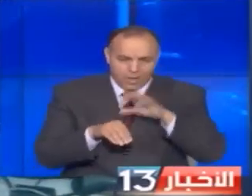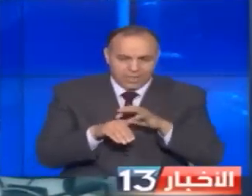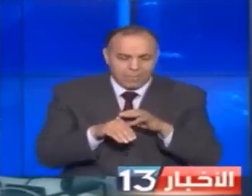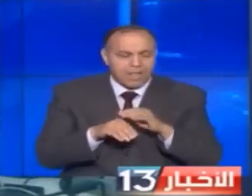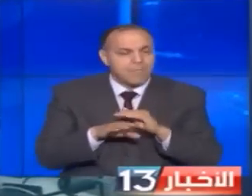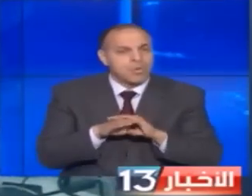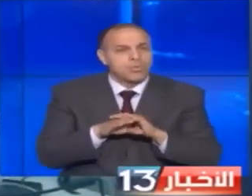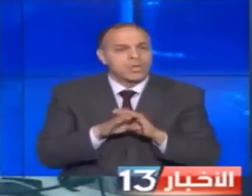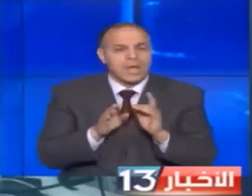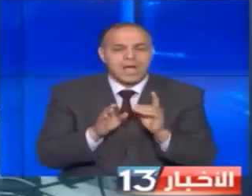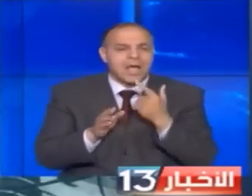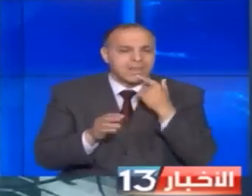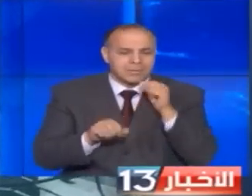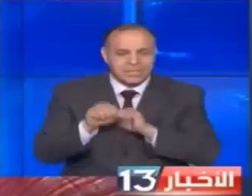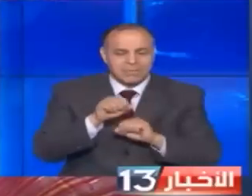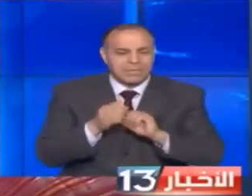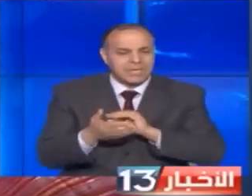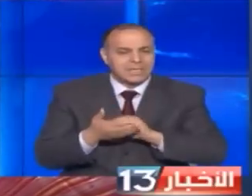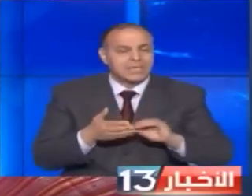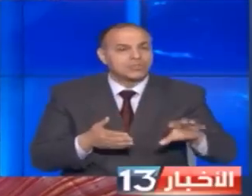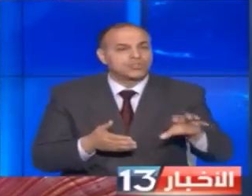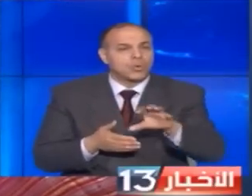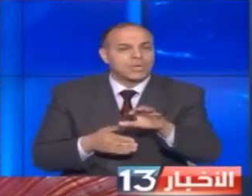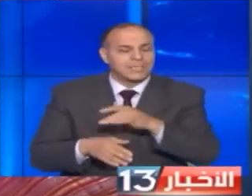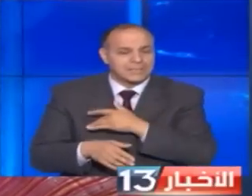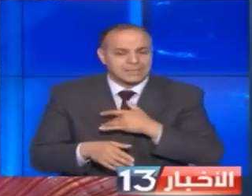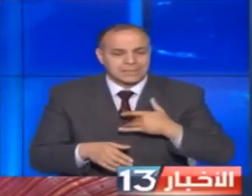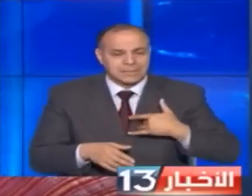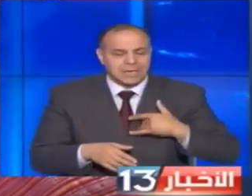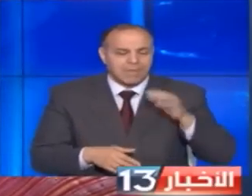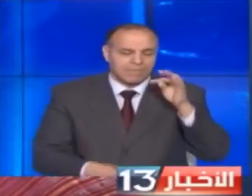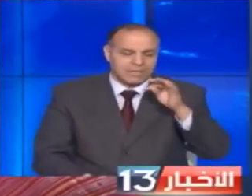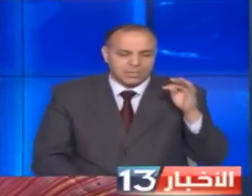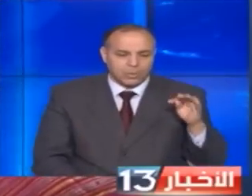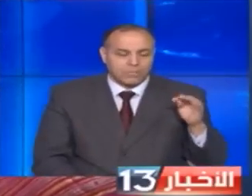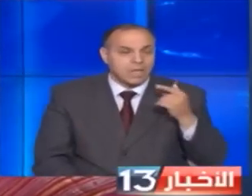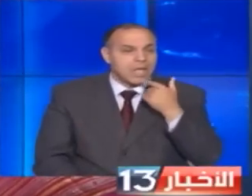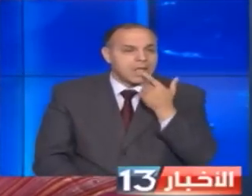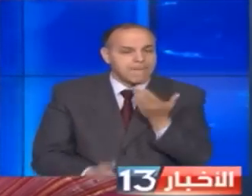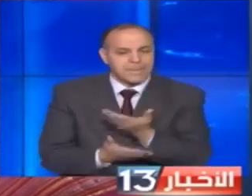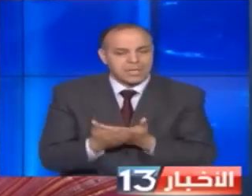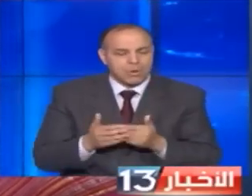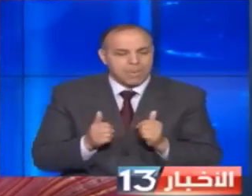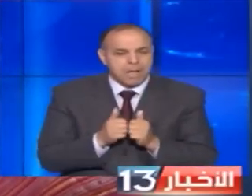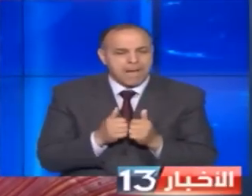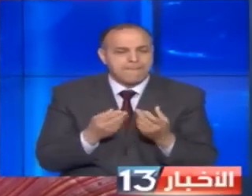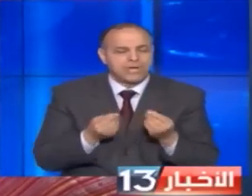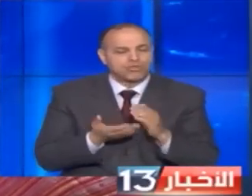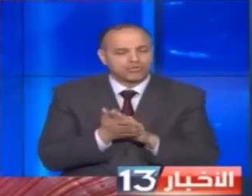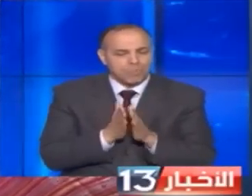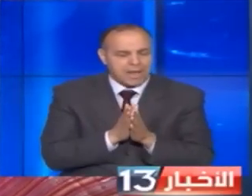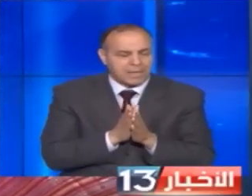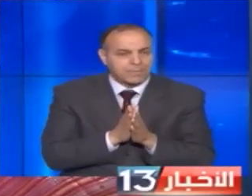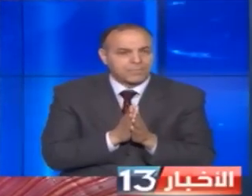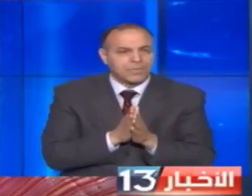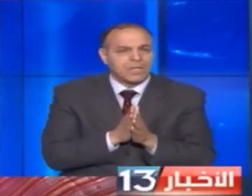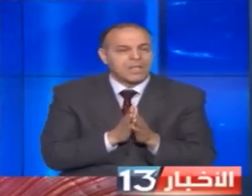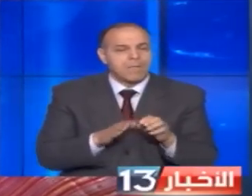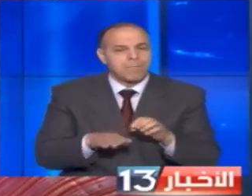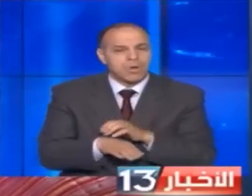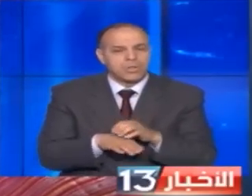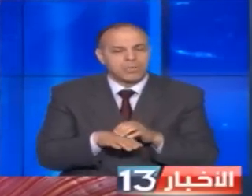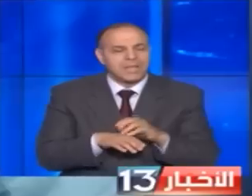سياق القافله نظمتها الاداره الجهويه للصحه بالتطاول بالتعاون مع عديد الجمعيات في معتمديه